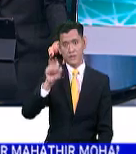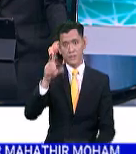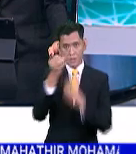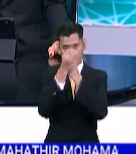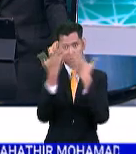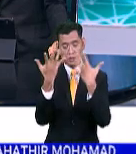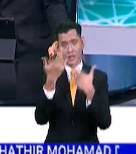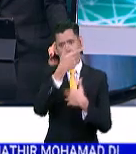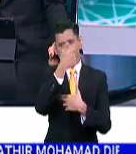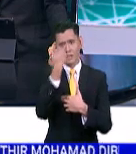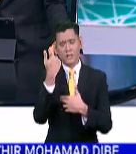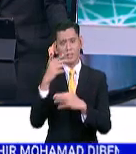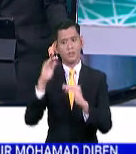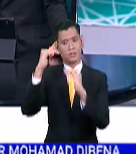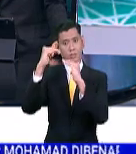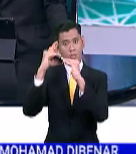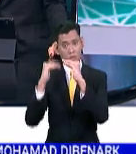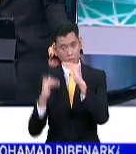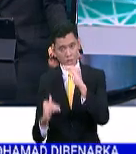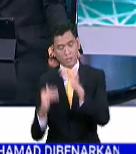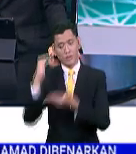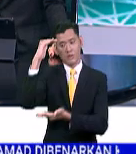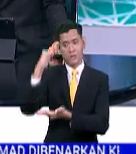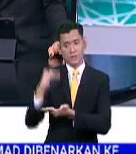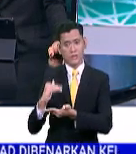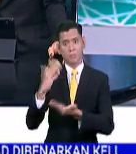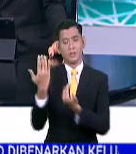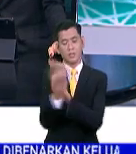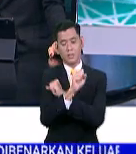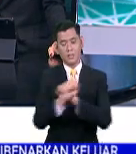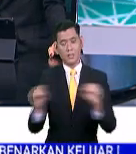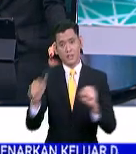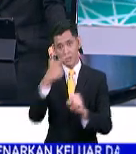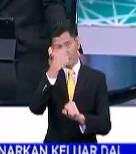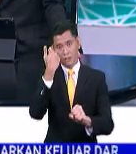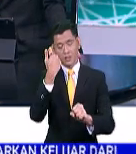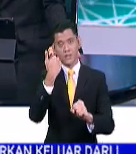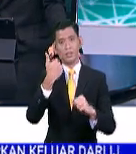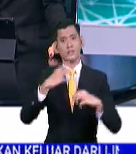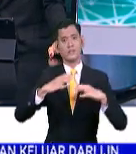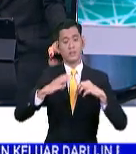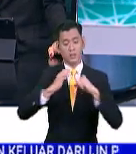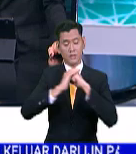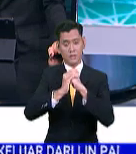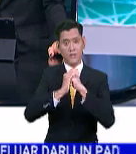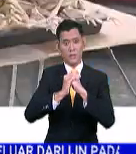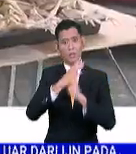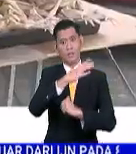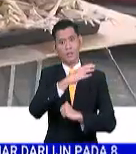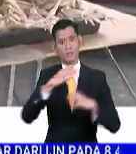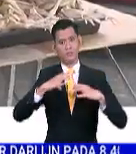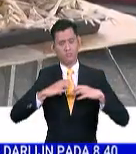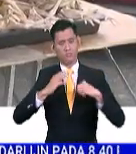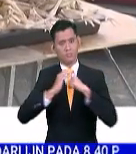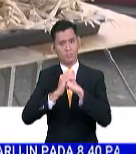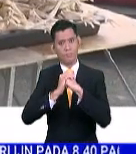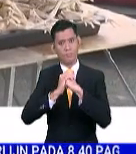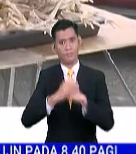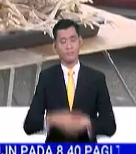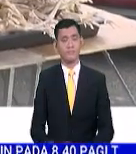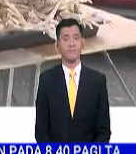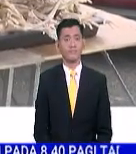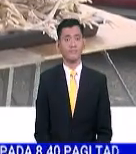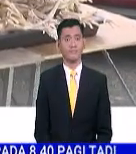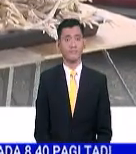disebabkan peningkatan permintaan sempena Tahun Baharu Cina selain kekangan logistik kerana cuti perayaan.